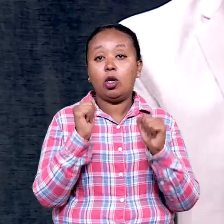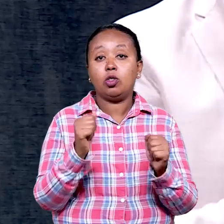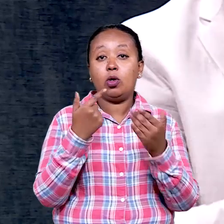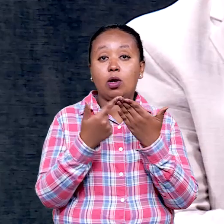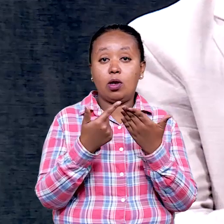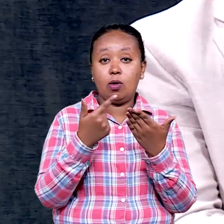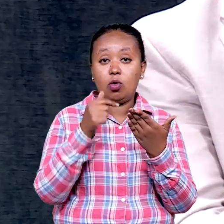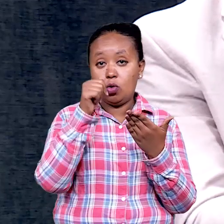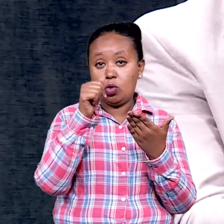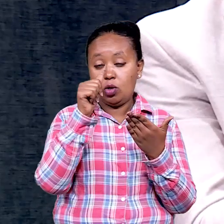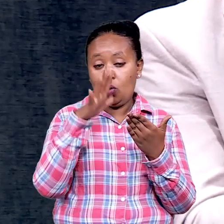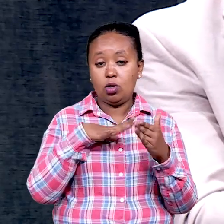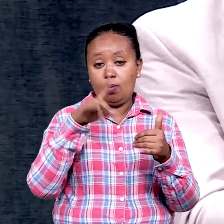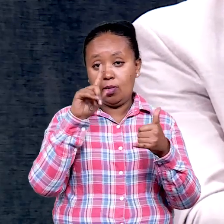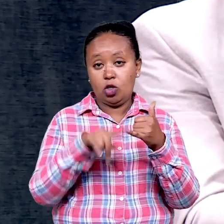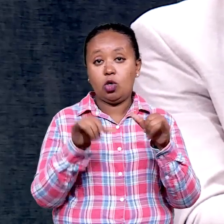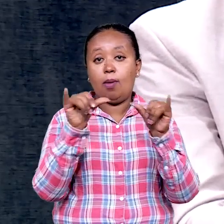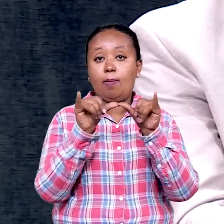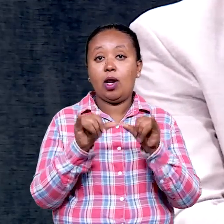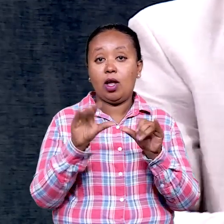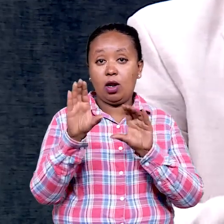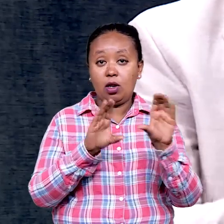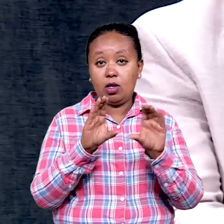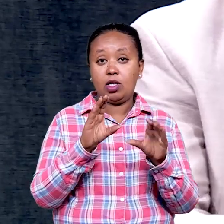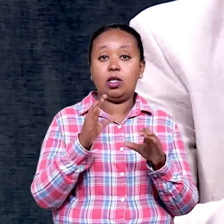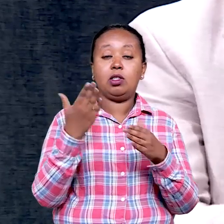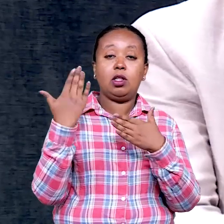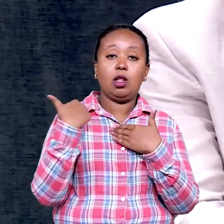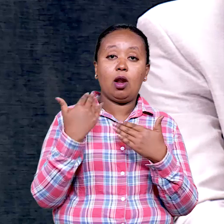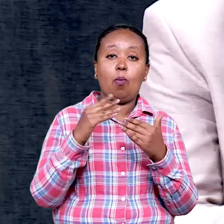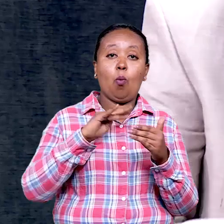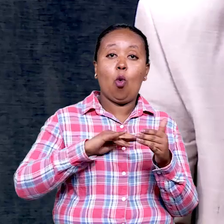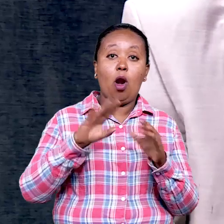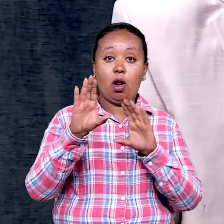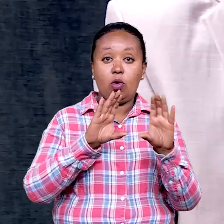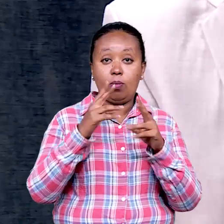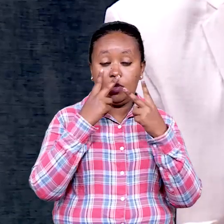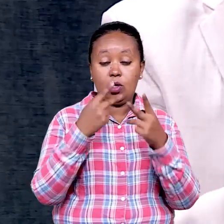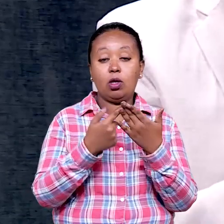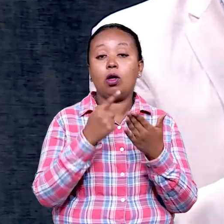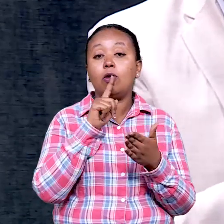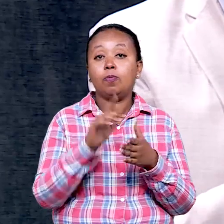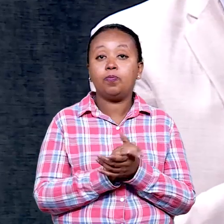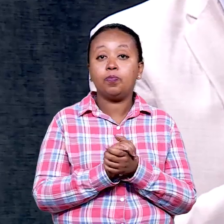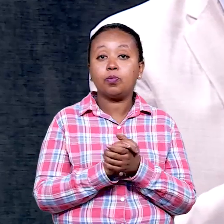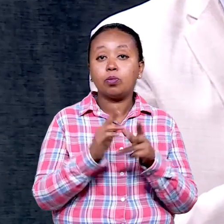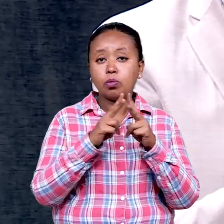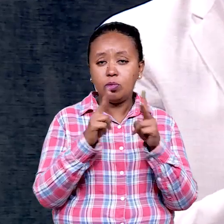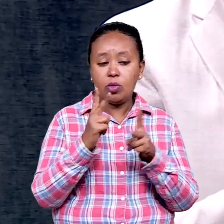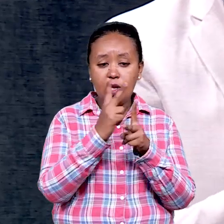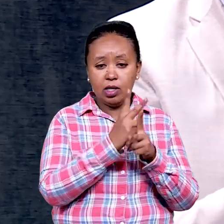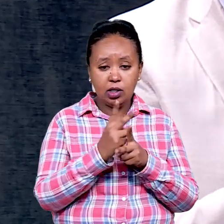ነው ያ የሰውነት መጨረሻም መለኪያም አርገሽ የስልጣኔ የሞራል ምናምን አርገሽ የምታየው ነው ዛትስ ዋይ